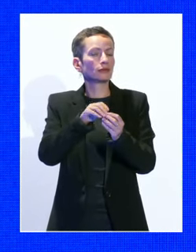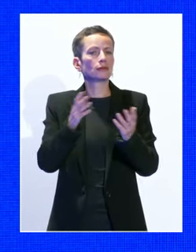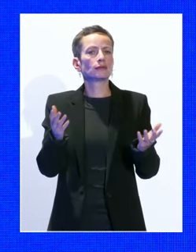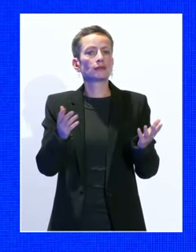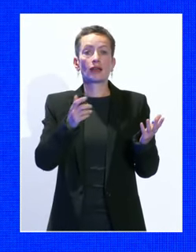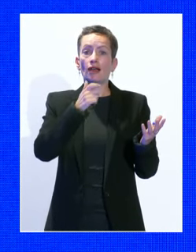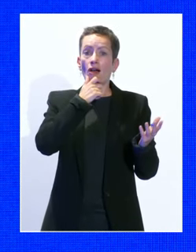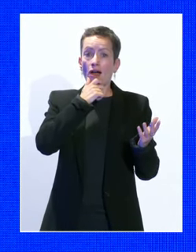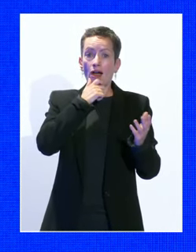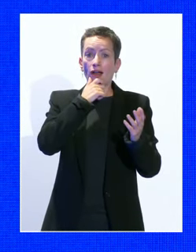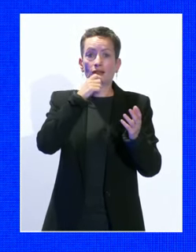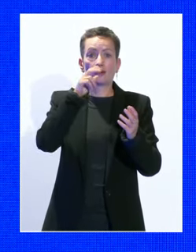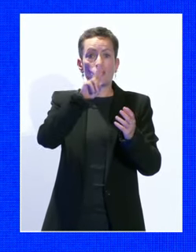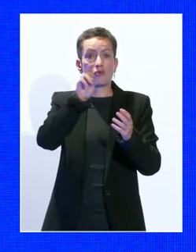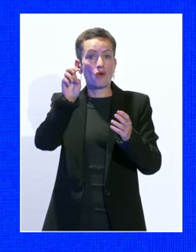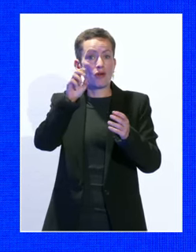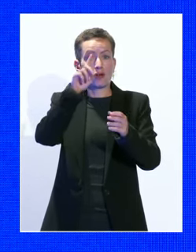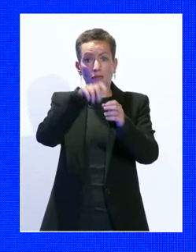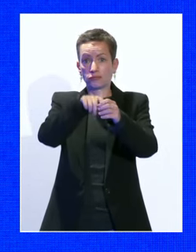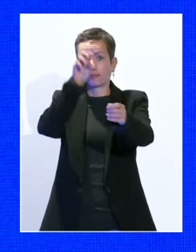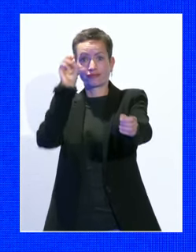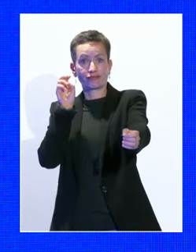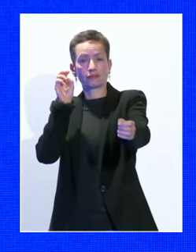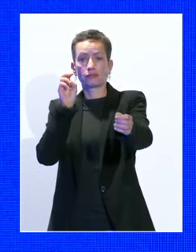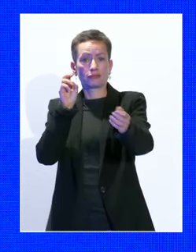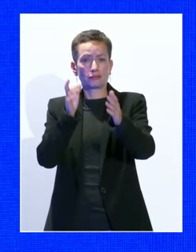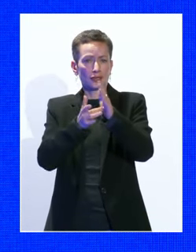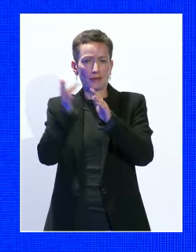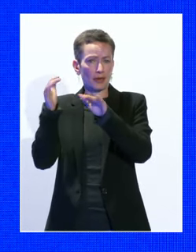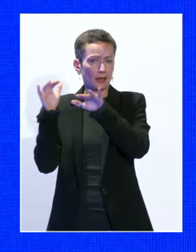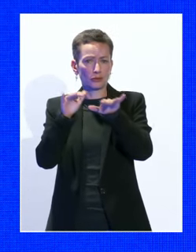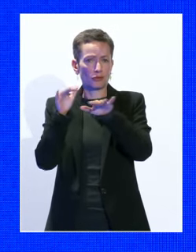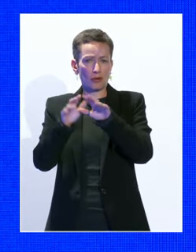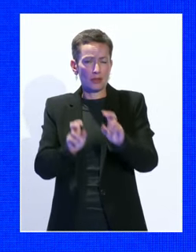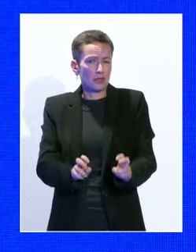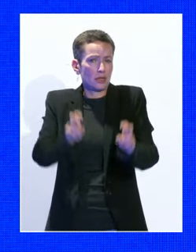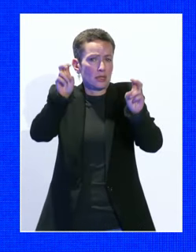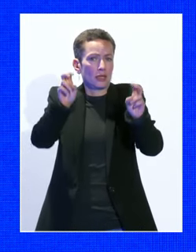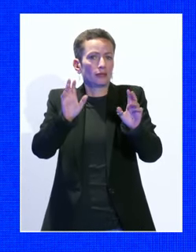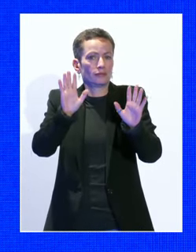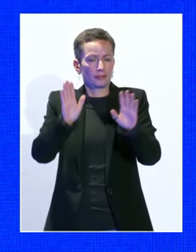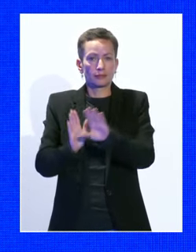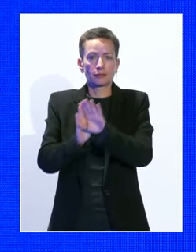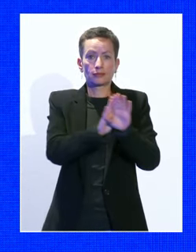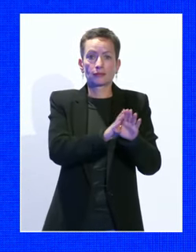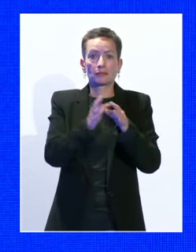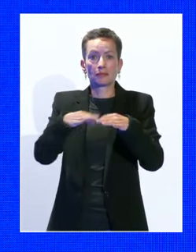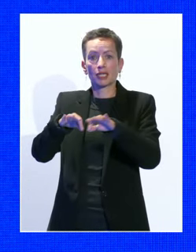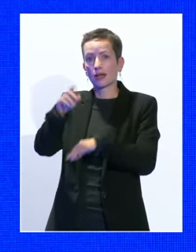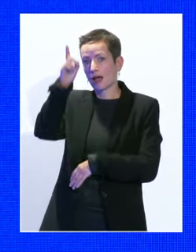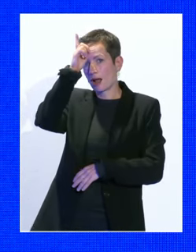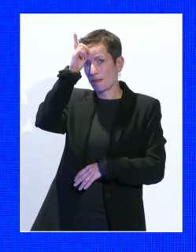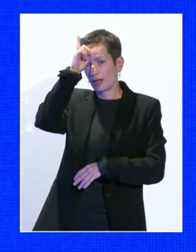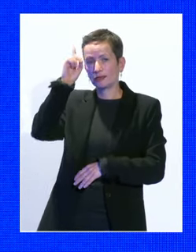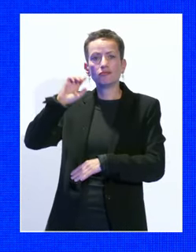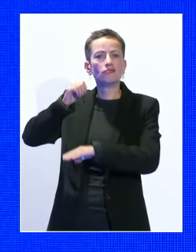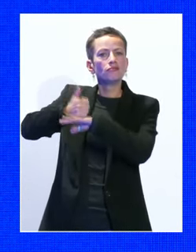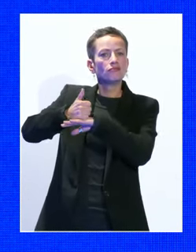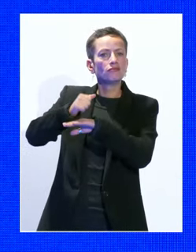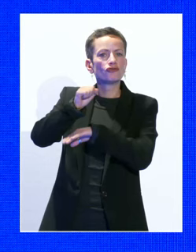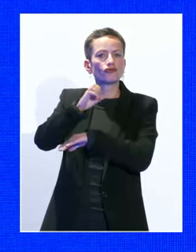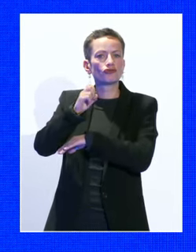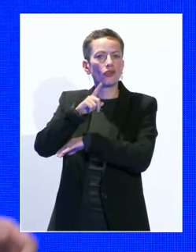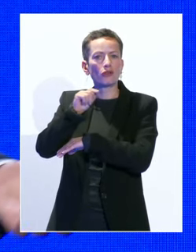Grande-Bretagne, Brexit, explosion de l'immigration. En Allemagne, le chancelier Scholz